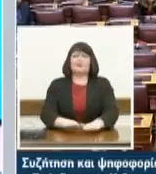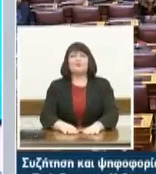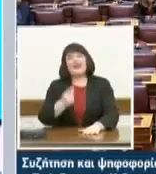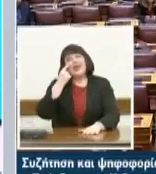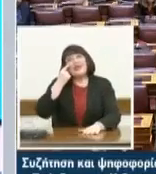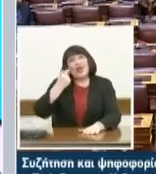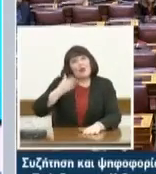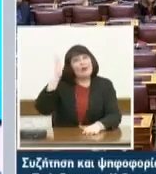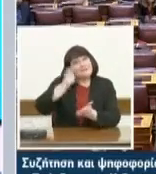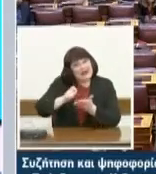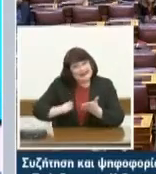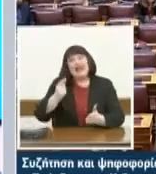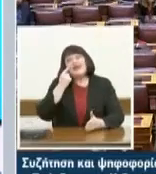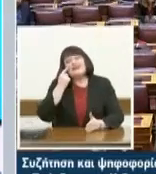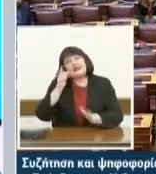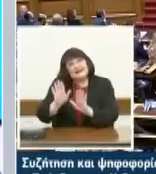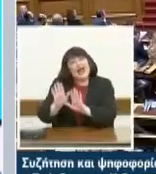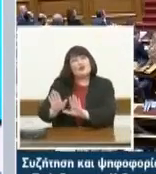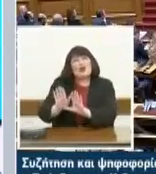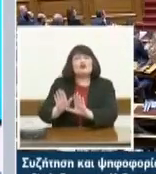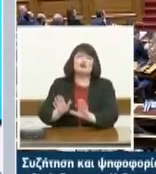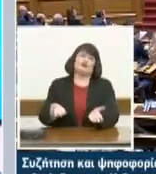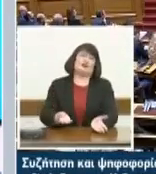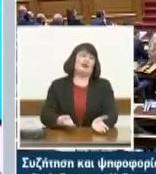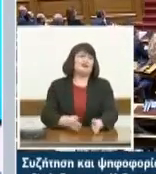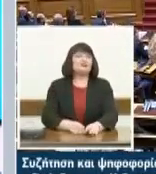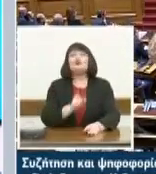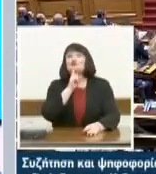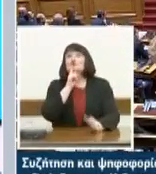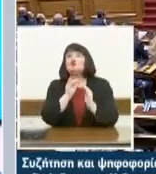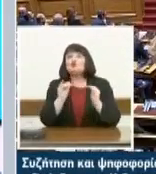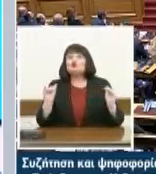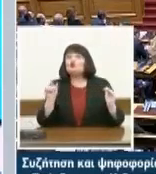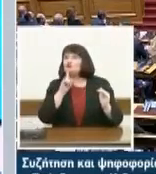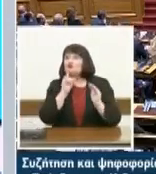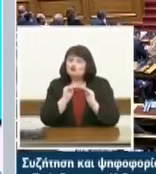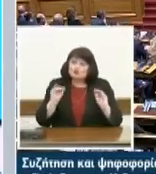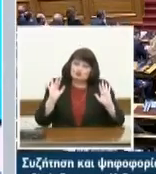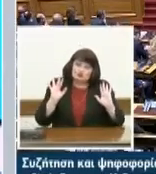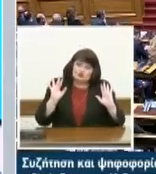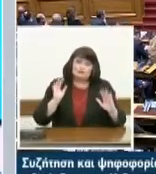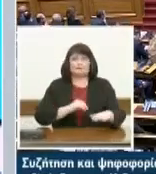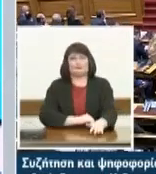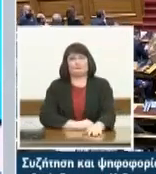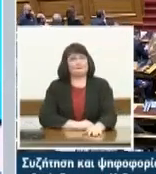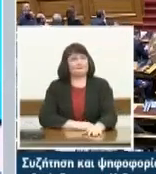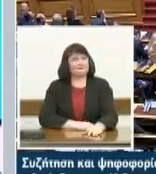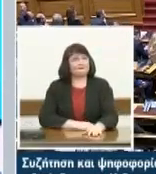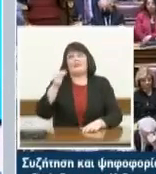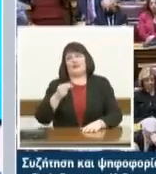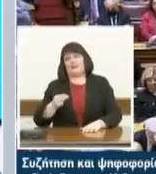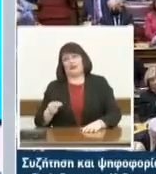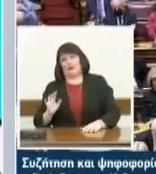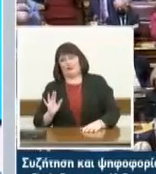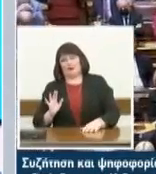πρακτικές. Και τα καλέσματα είναι πολλές. Τώρα, εσείς αλήθεια, γιατί ο κύριος Τσίπρας υιοθέτησε αυτό που είπε ο Βελόπουλος ότι πήγε η Νέα Δημοκρατία να του πάει